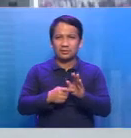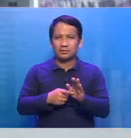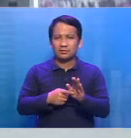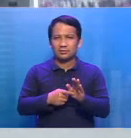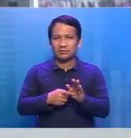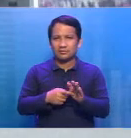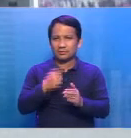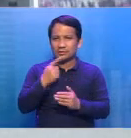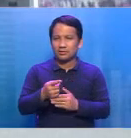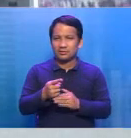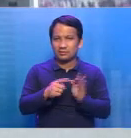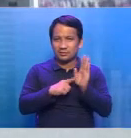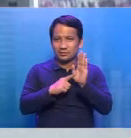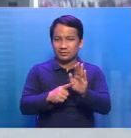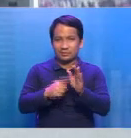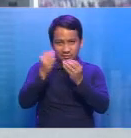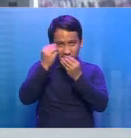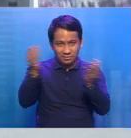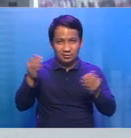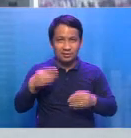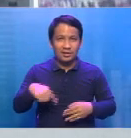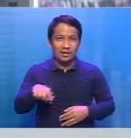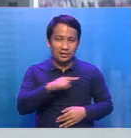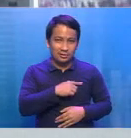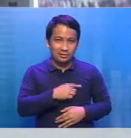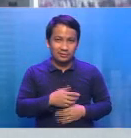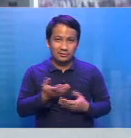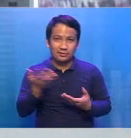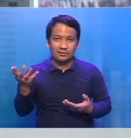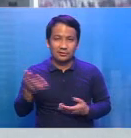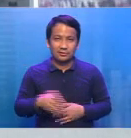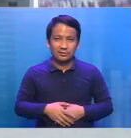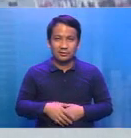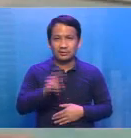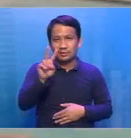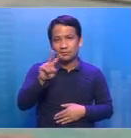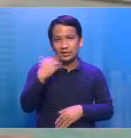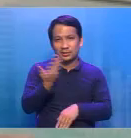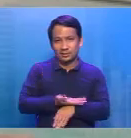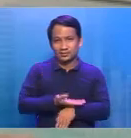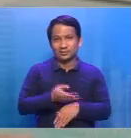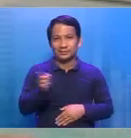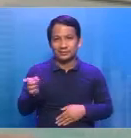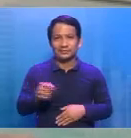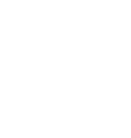at isang katunayan, nagkaroon pa siya ng 2 anak.